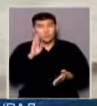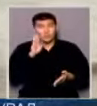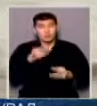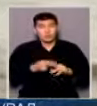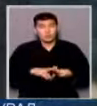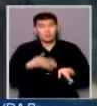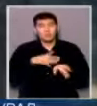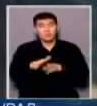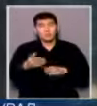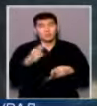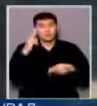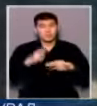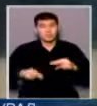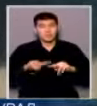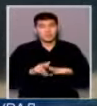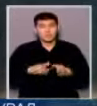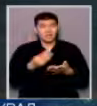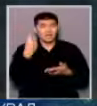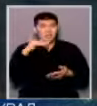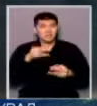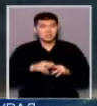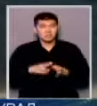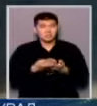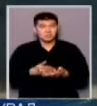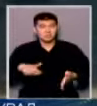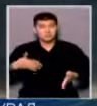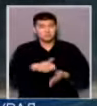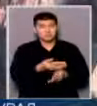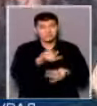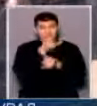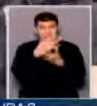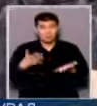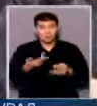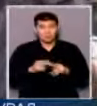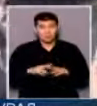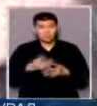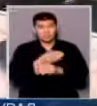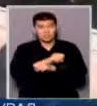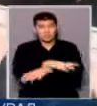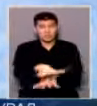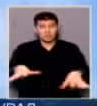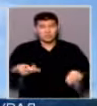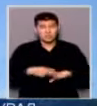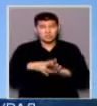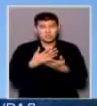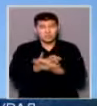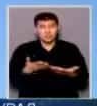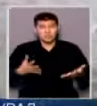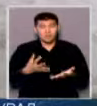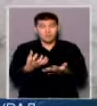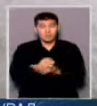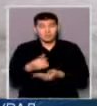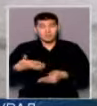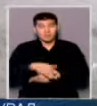почти полностью деградирована и утратила свои качества для нереста сетровых пород рыб Каспийского моря. По причине деградации пойменных